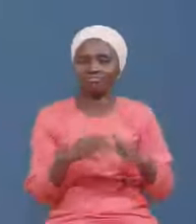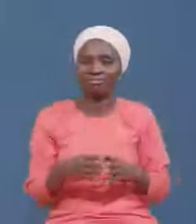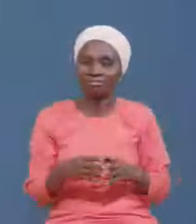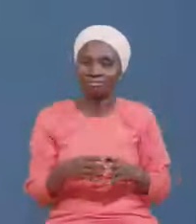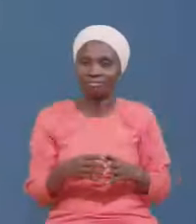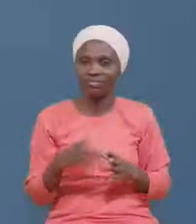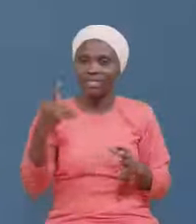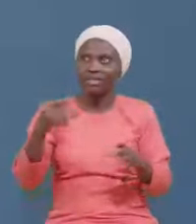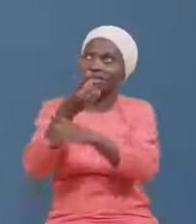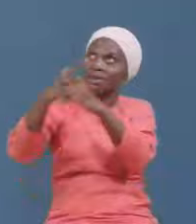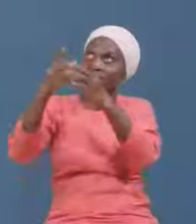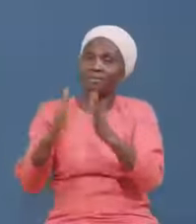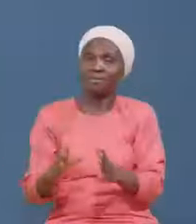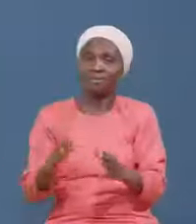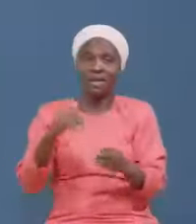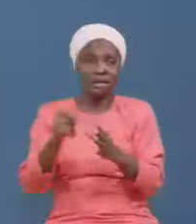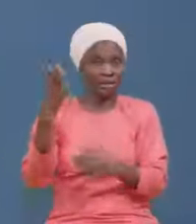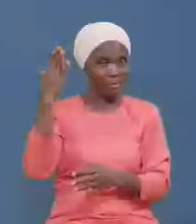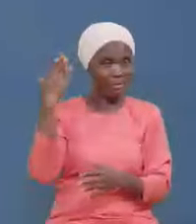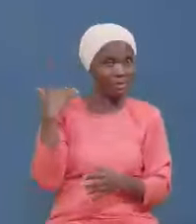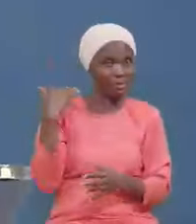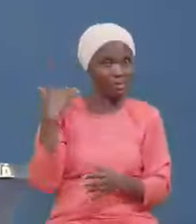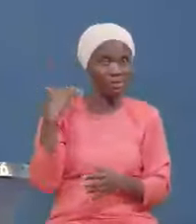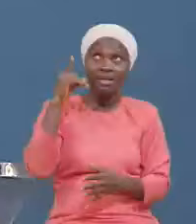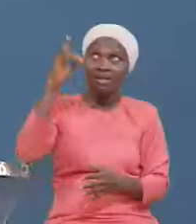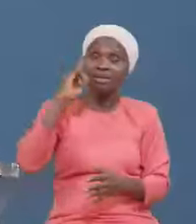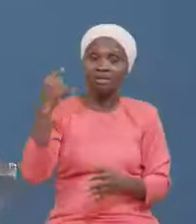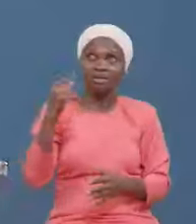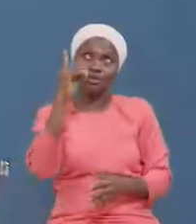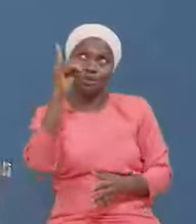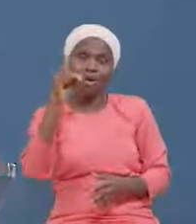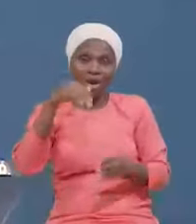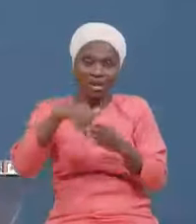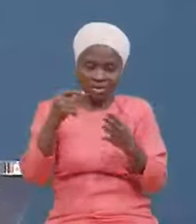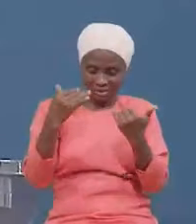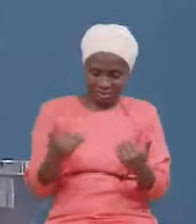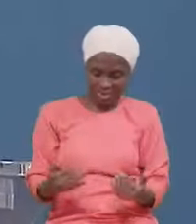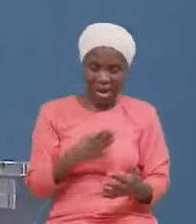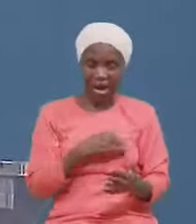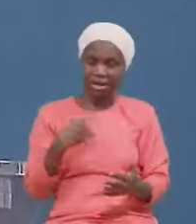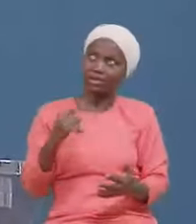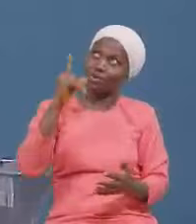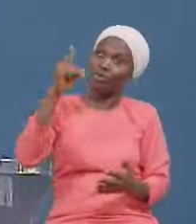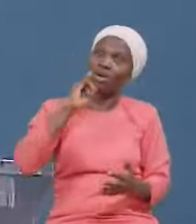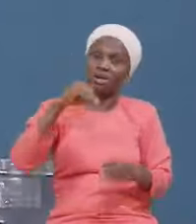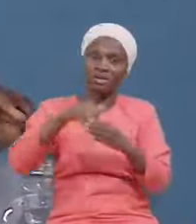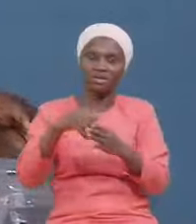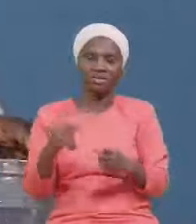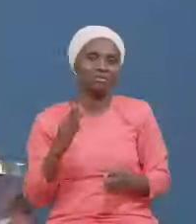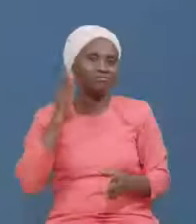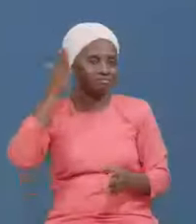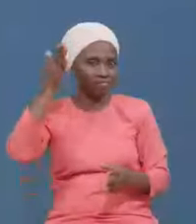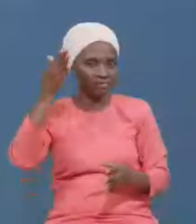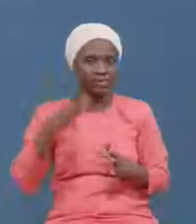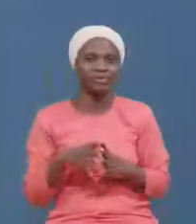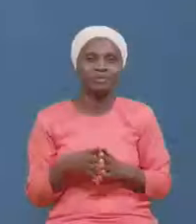The liberator in the past is the one in the present and is the one in the future. గతములో